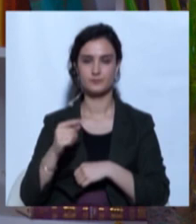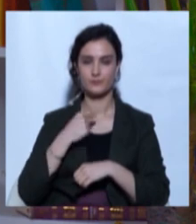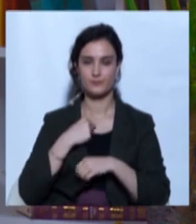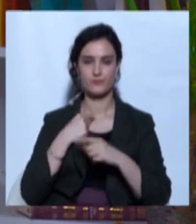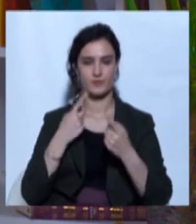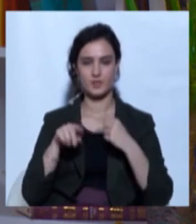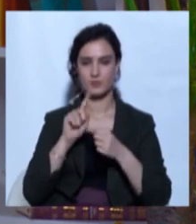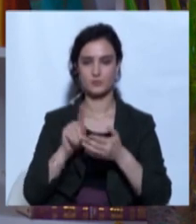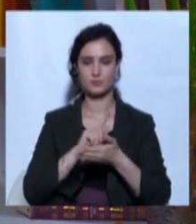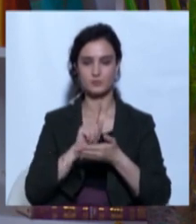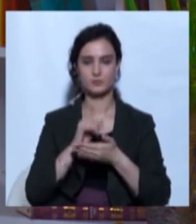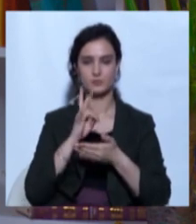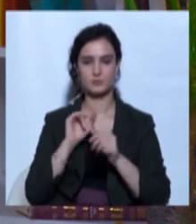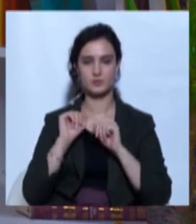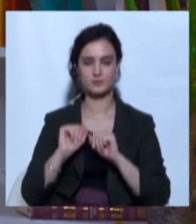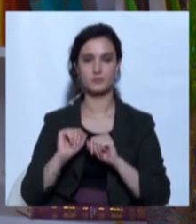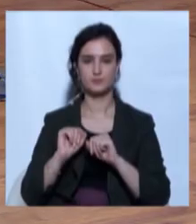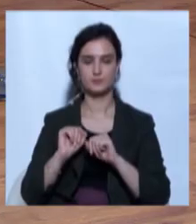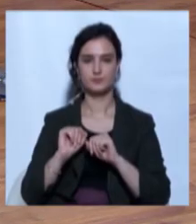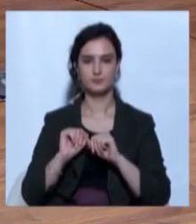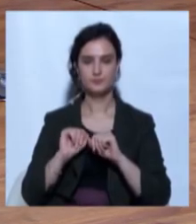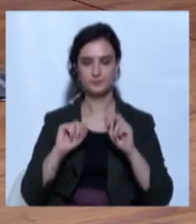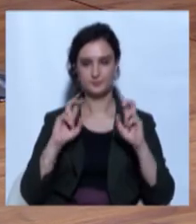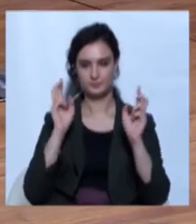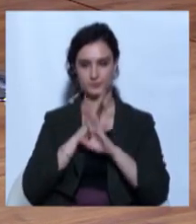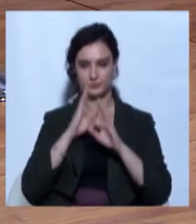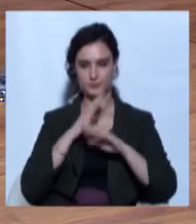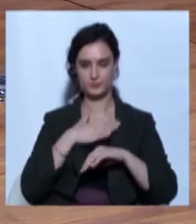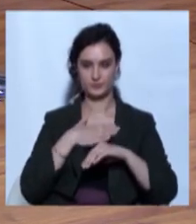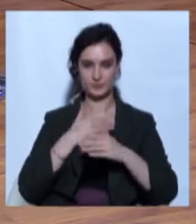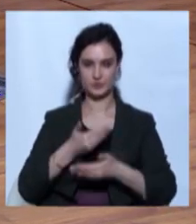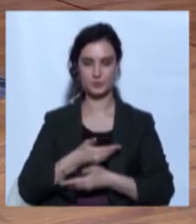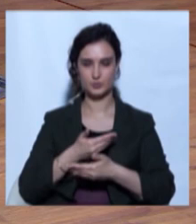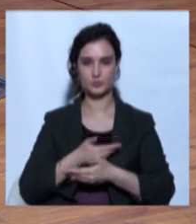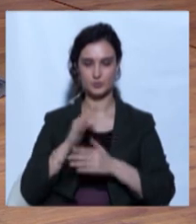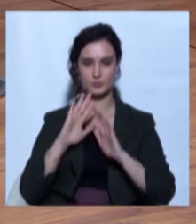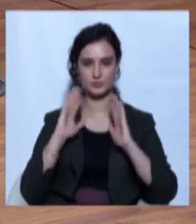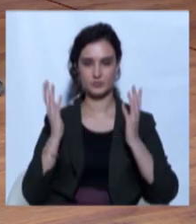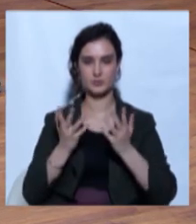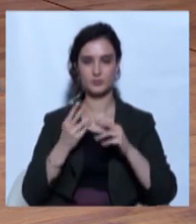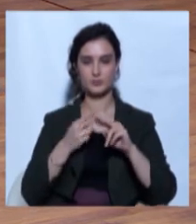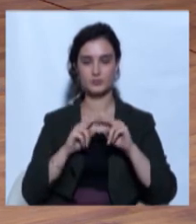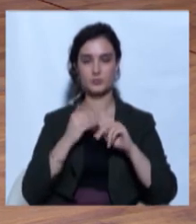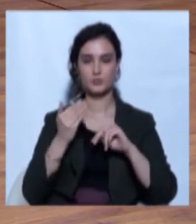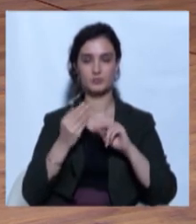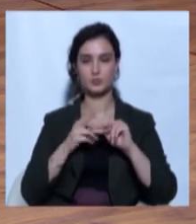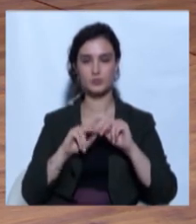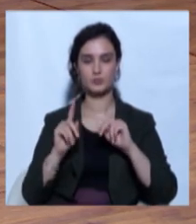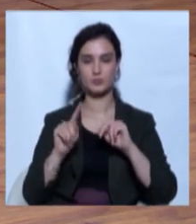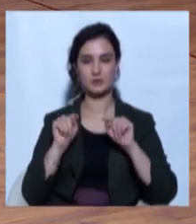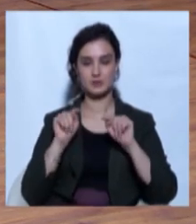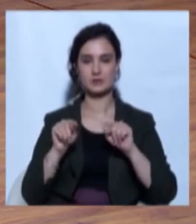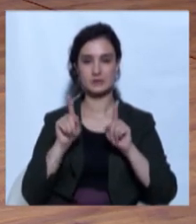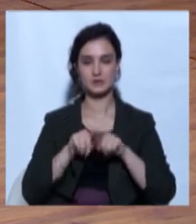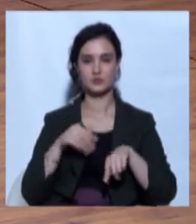ჩვენ აუცილებლად უნდა დავიცვათ გარემო, ჩვენი სასიცოცხლო გარემო, რადგან ის